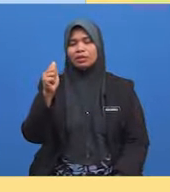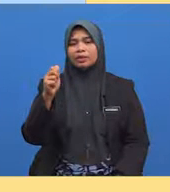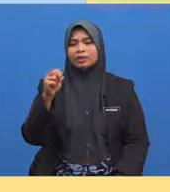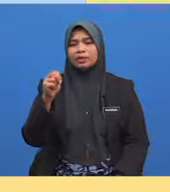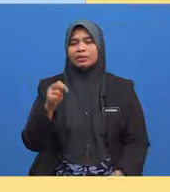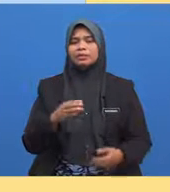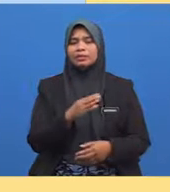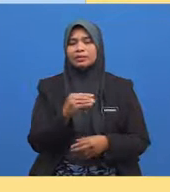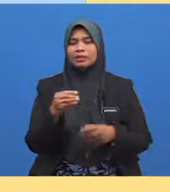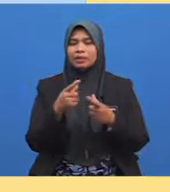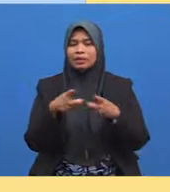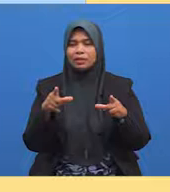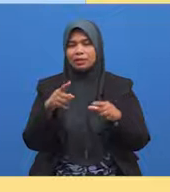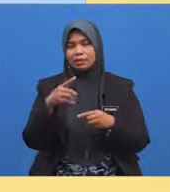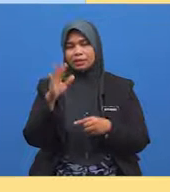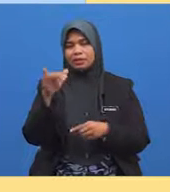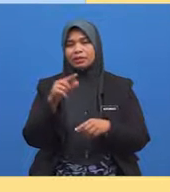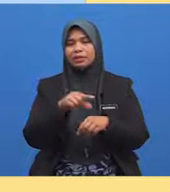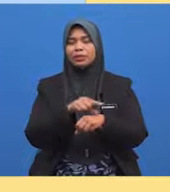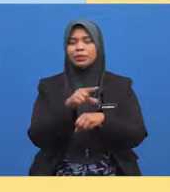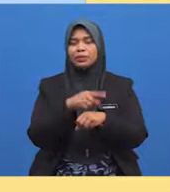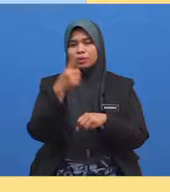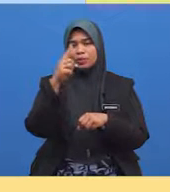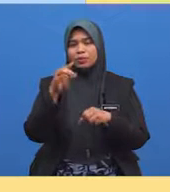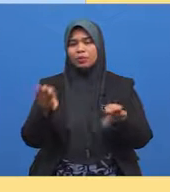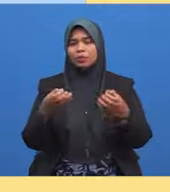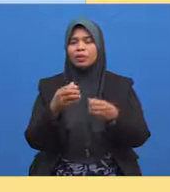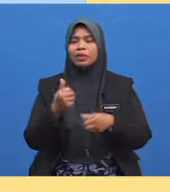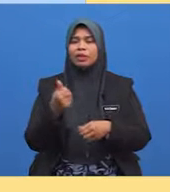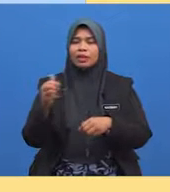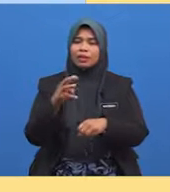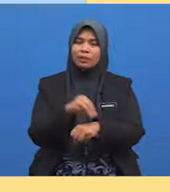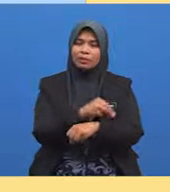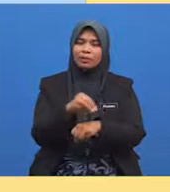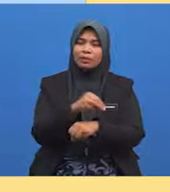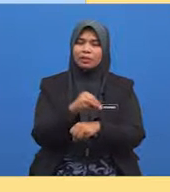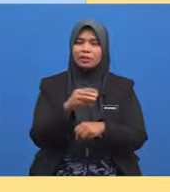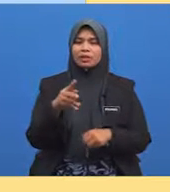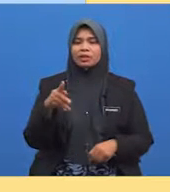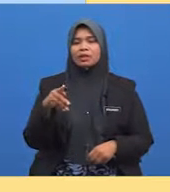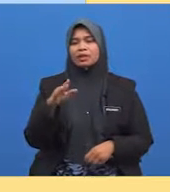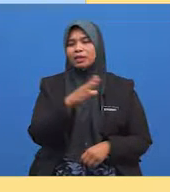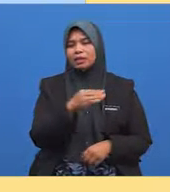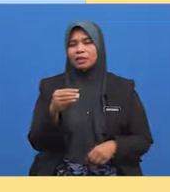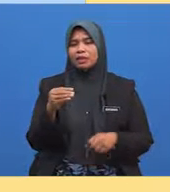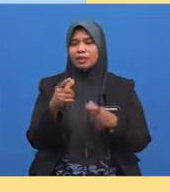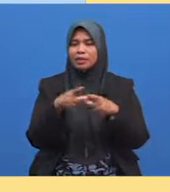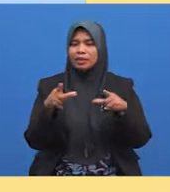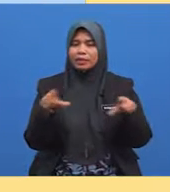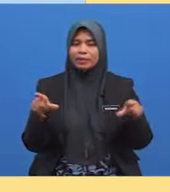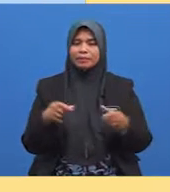hasil hutan yang digunakan untuk membuat alat muzik, perabot serta membina bangunan.